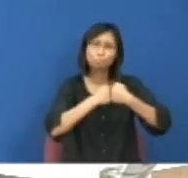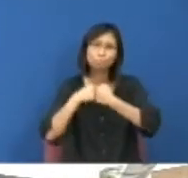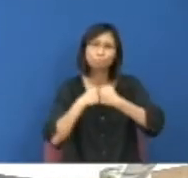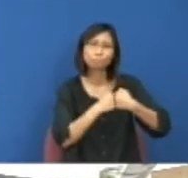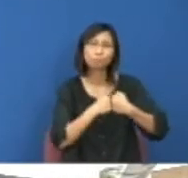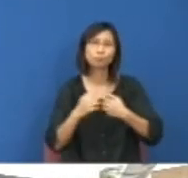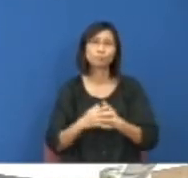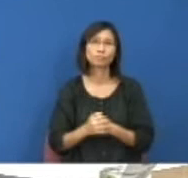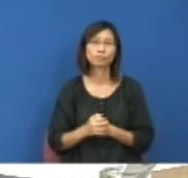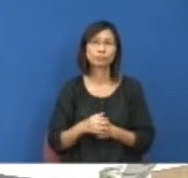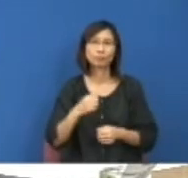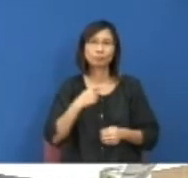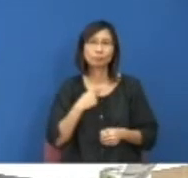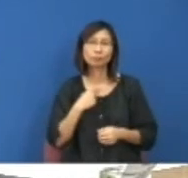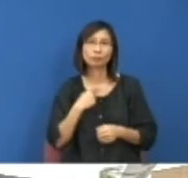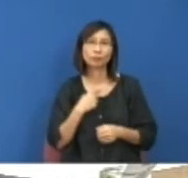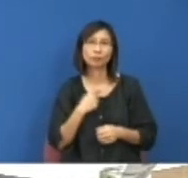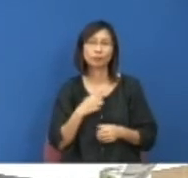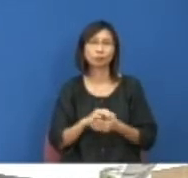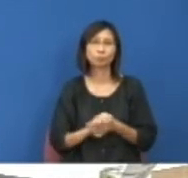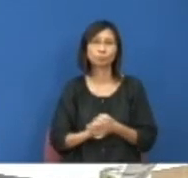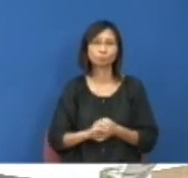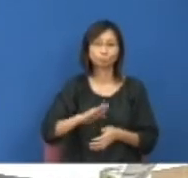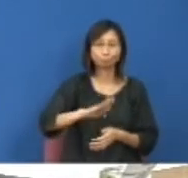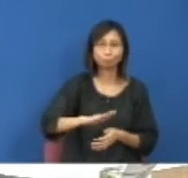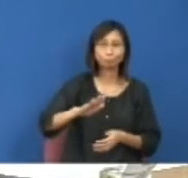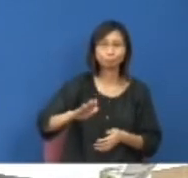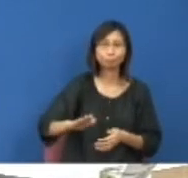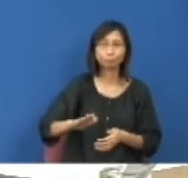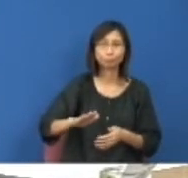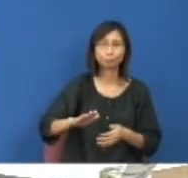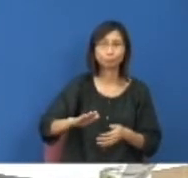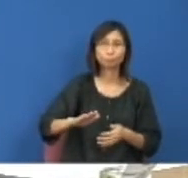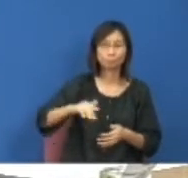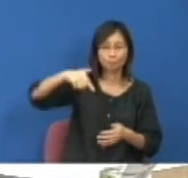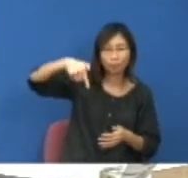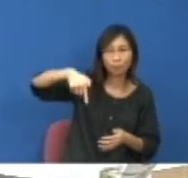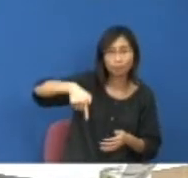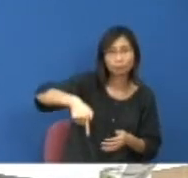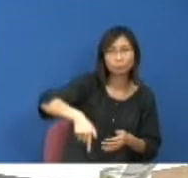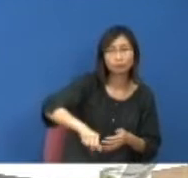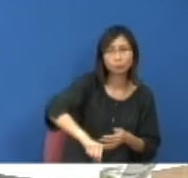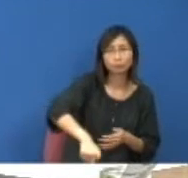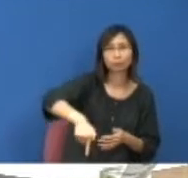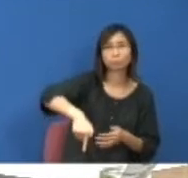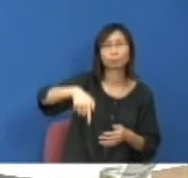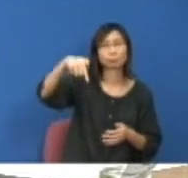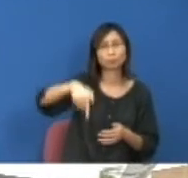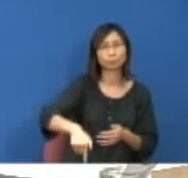在做一個比較深入廢止細緻一點的社會經濟文化的分析才